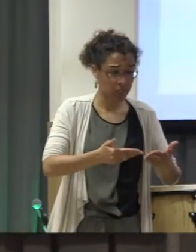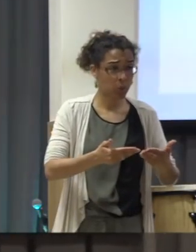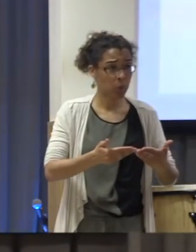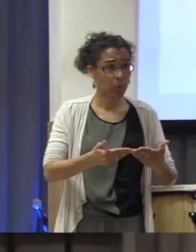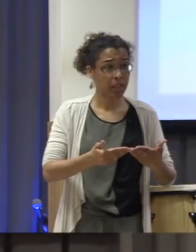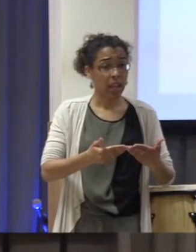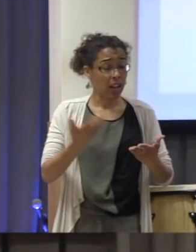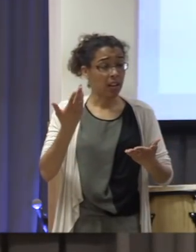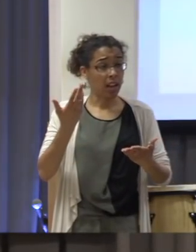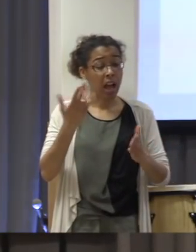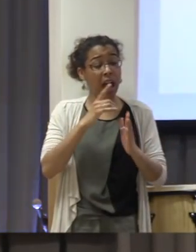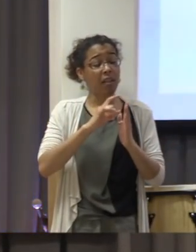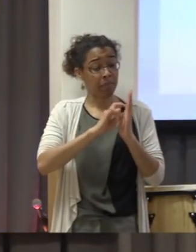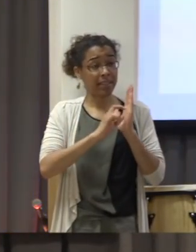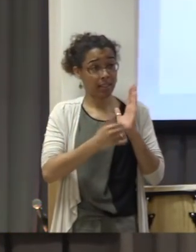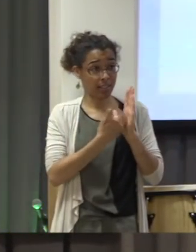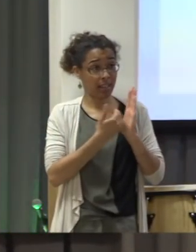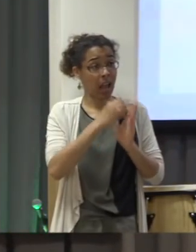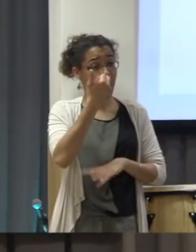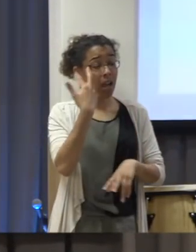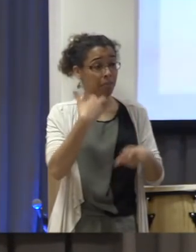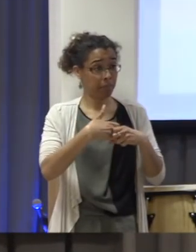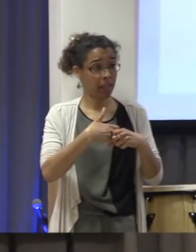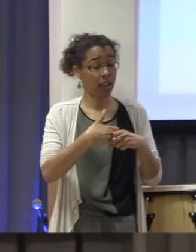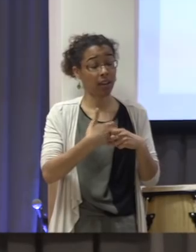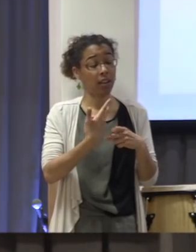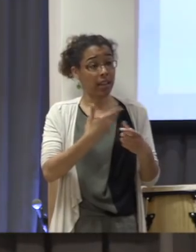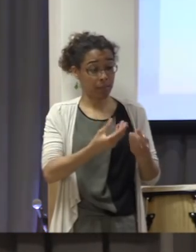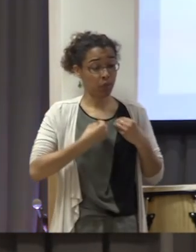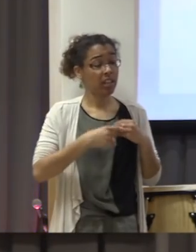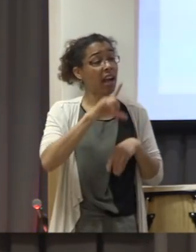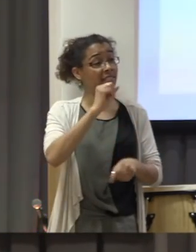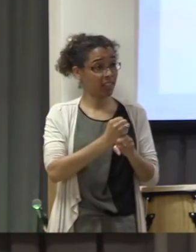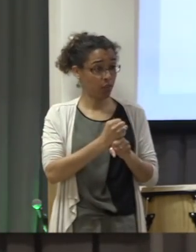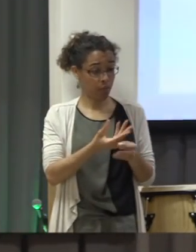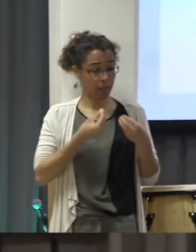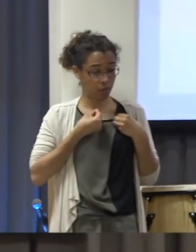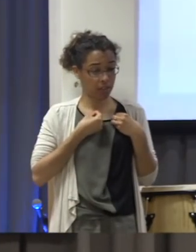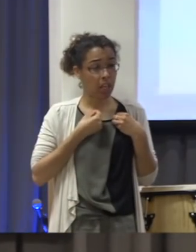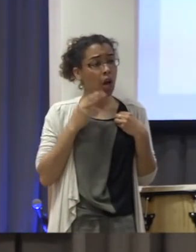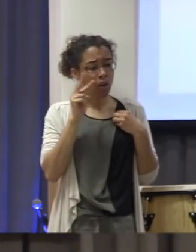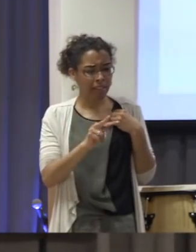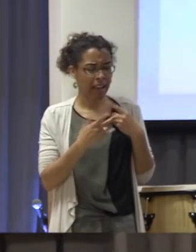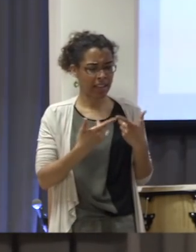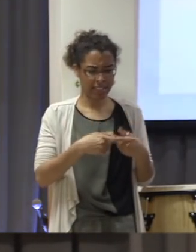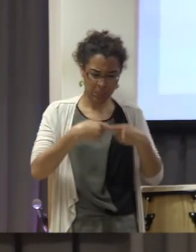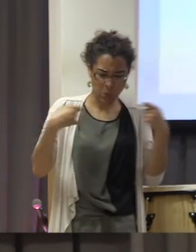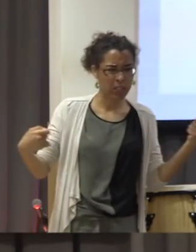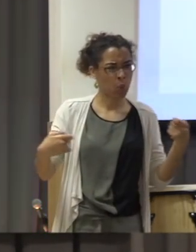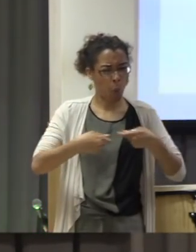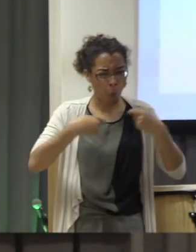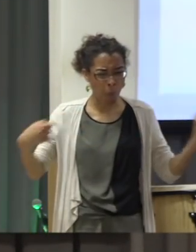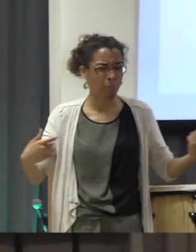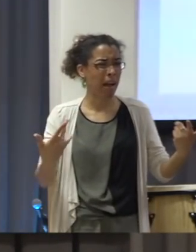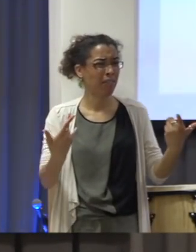passage m'a été donné il y a 20 ans de cela. Ne regardez pas aux circonstances, ni à l'étendue de la maladie ou à l'étendue des problèmes. Regarde